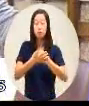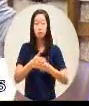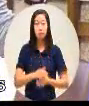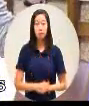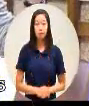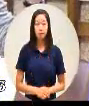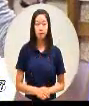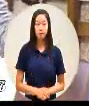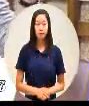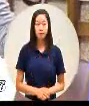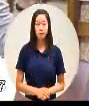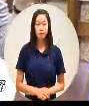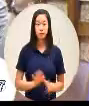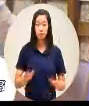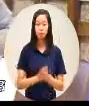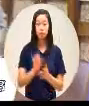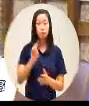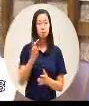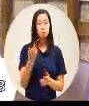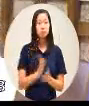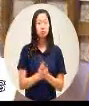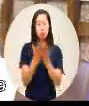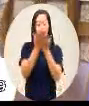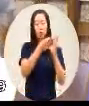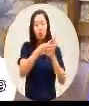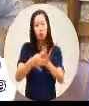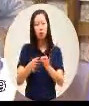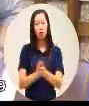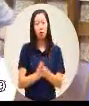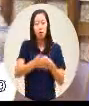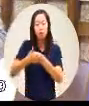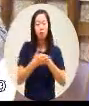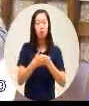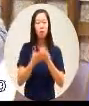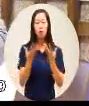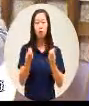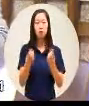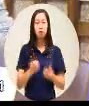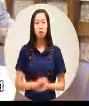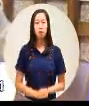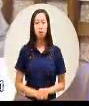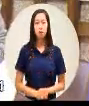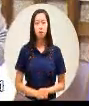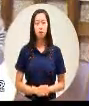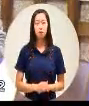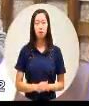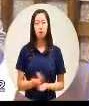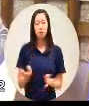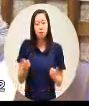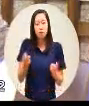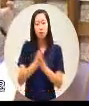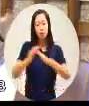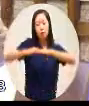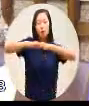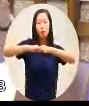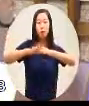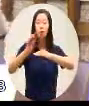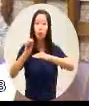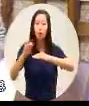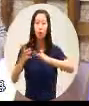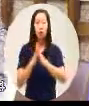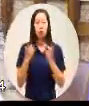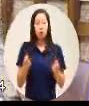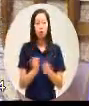你12年国教来了，哇，完全都没有保障，就其头是平等。我是觉得说，这个原有